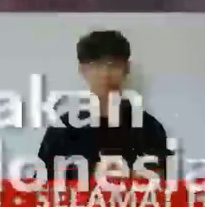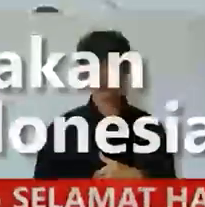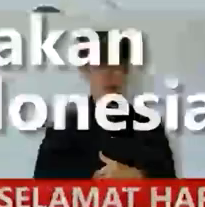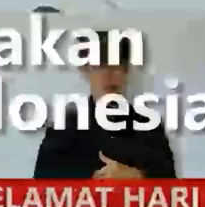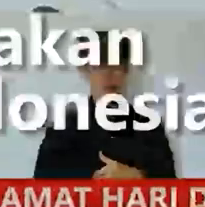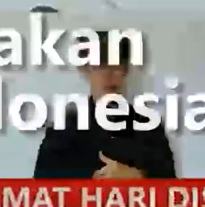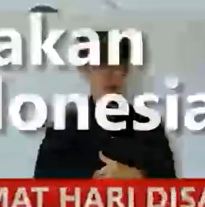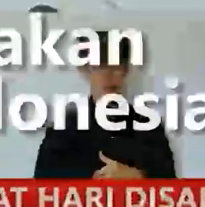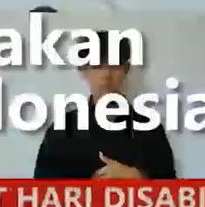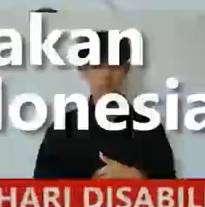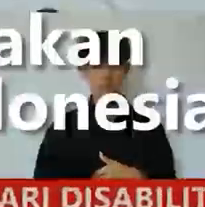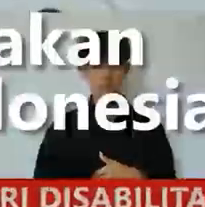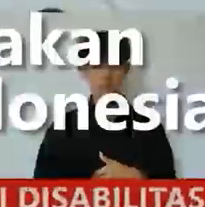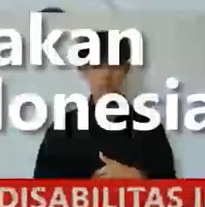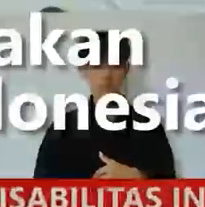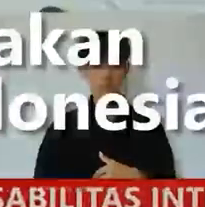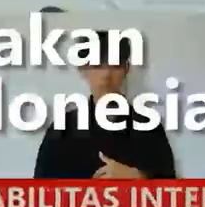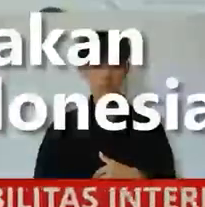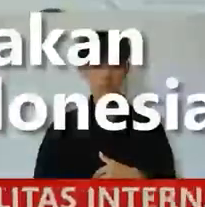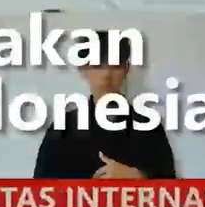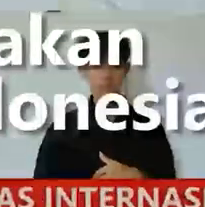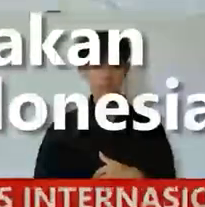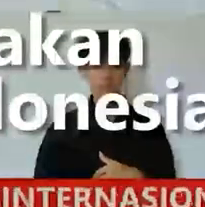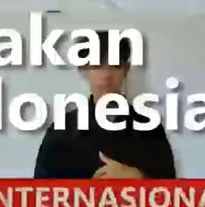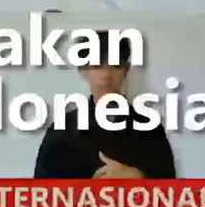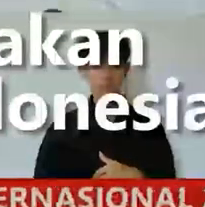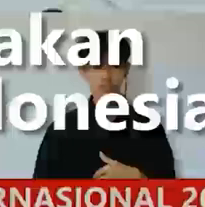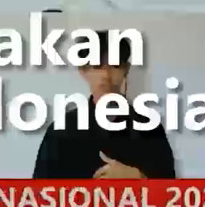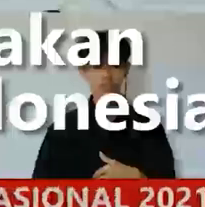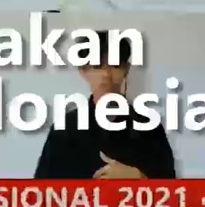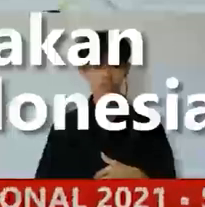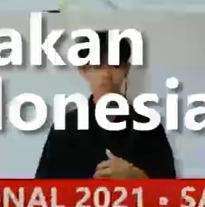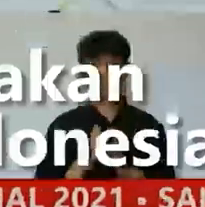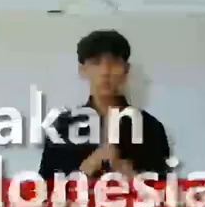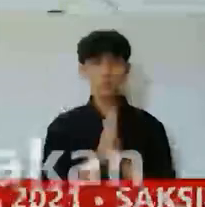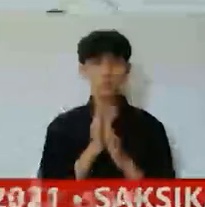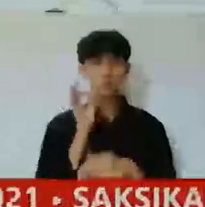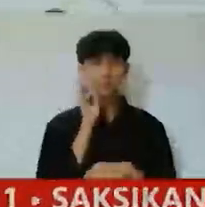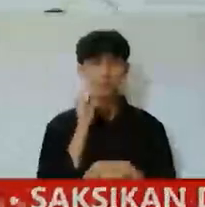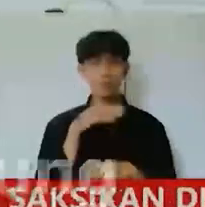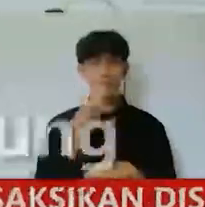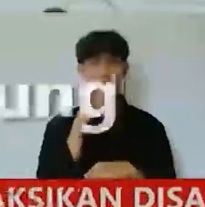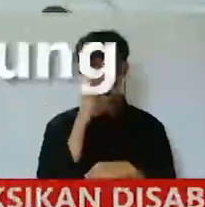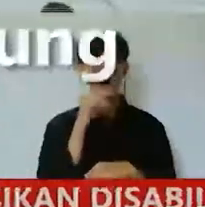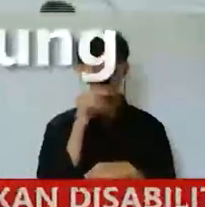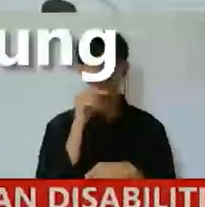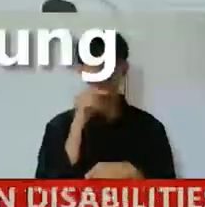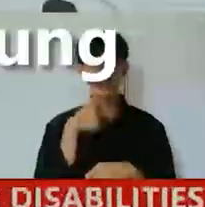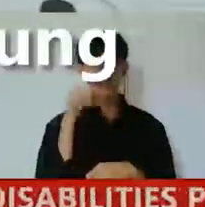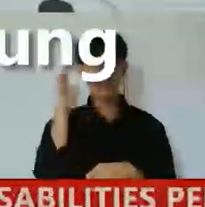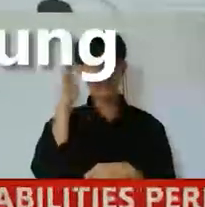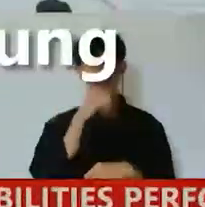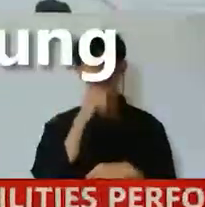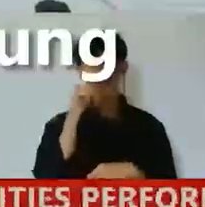Saya mau berbicara dengan ibu sebelumnya Ibu, teman-teman saya harap sudah mengetahui tentang CRPD